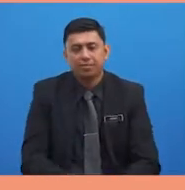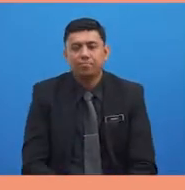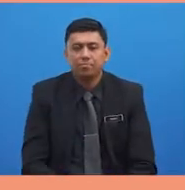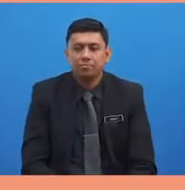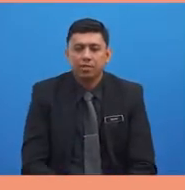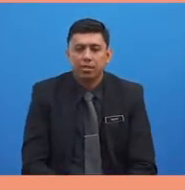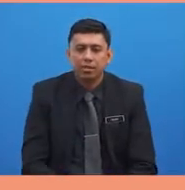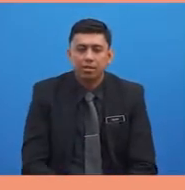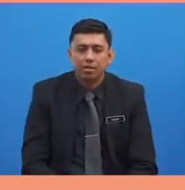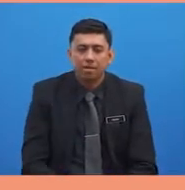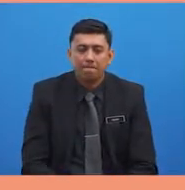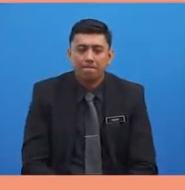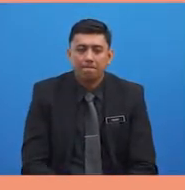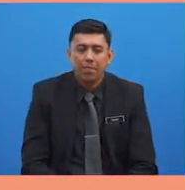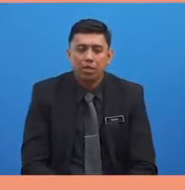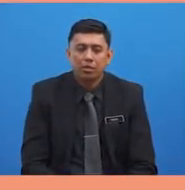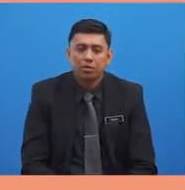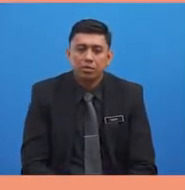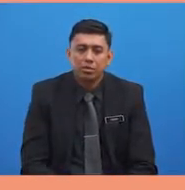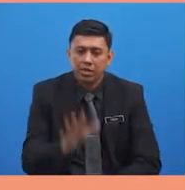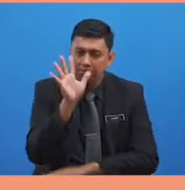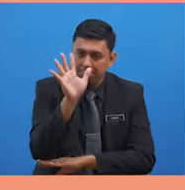konsep pengaturcaraan yang kelima.